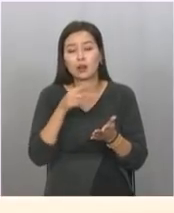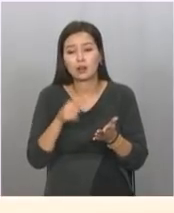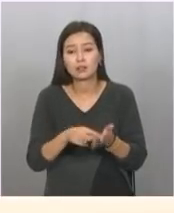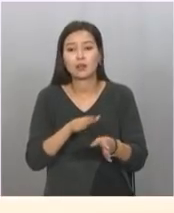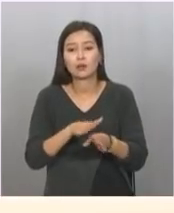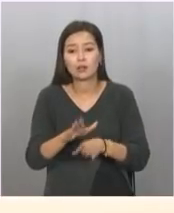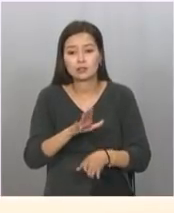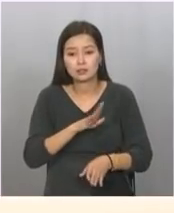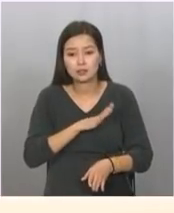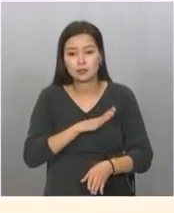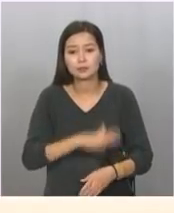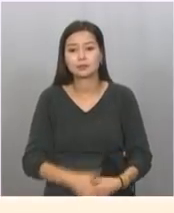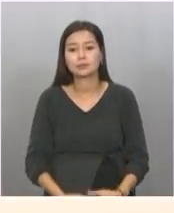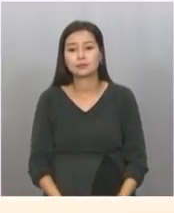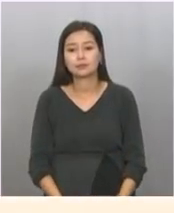құрастырдыңыздар.